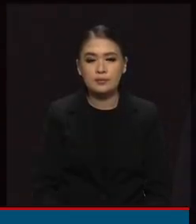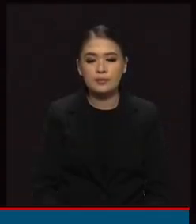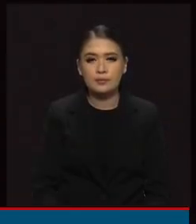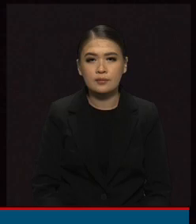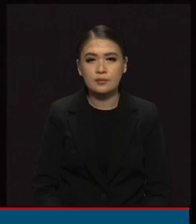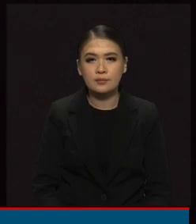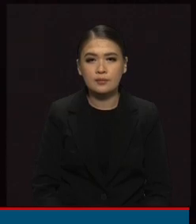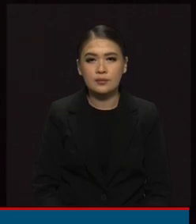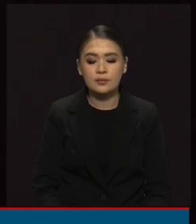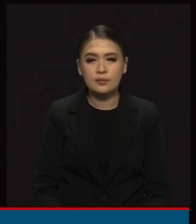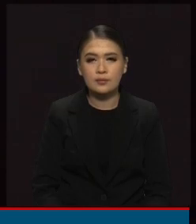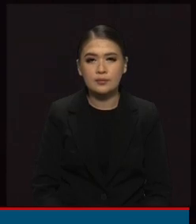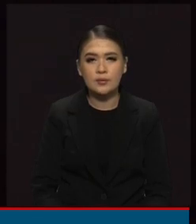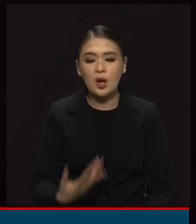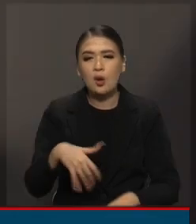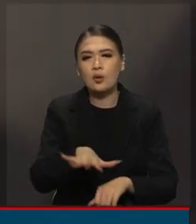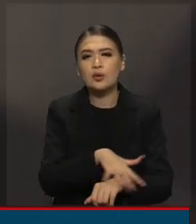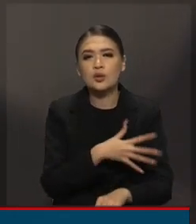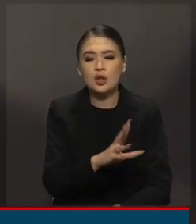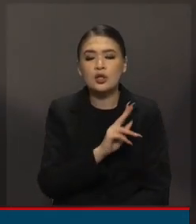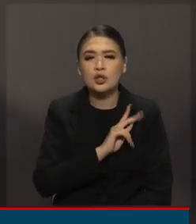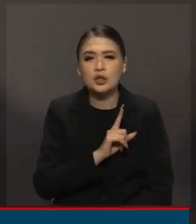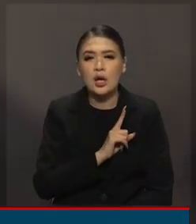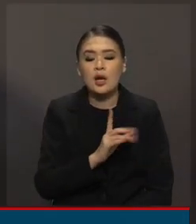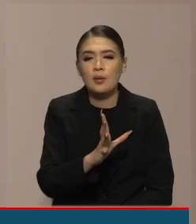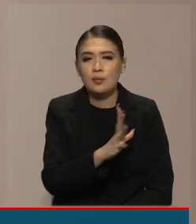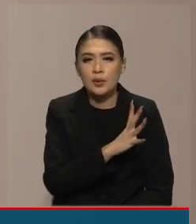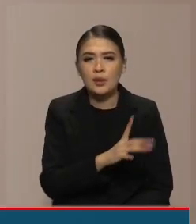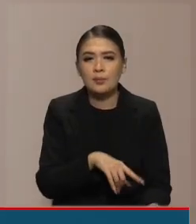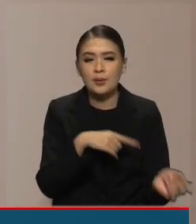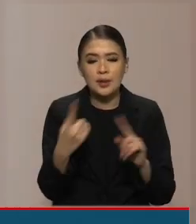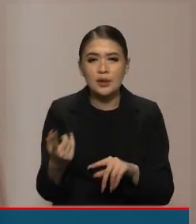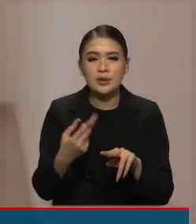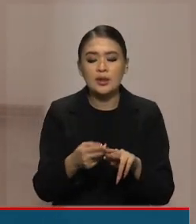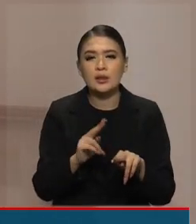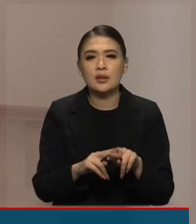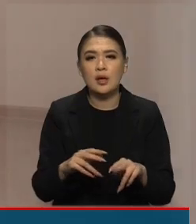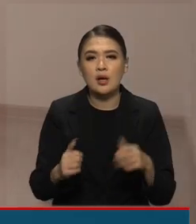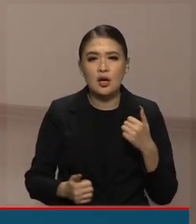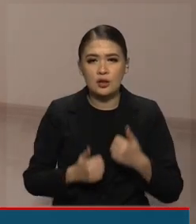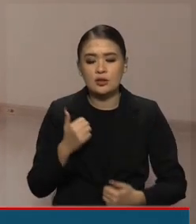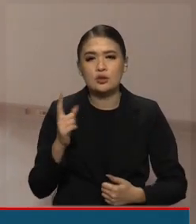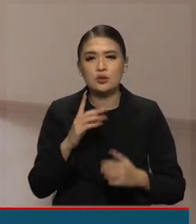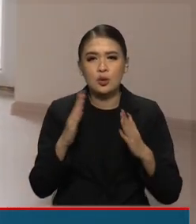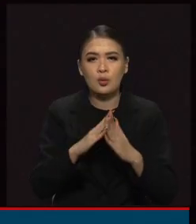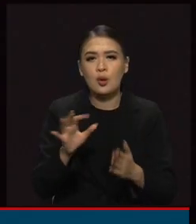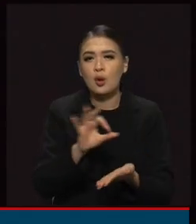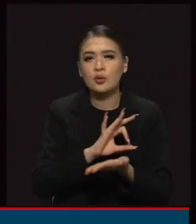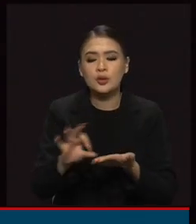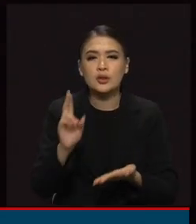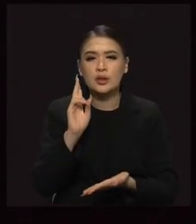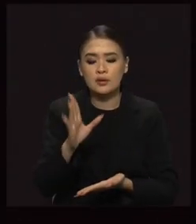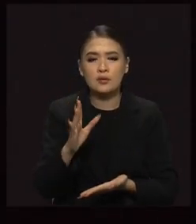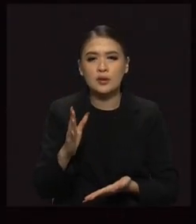Мы так долго ждали этого переезда, наконец-то мы дождались. Довольны вот именно этим домом. Отличные квартиры нам